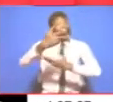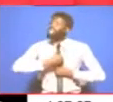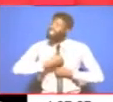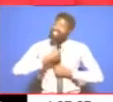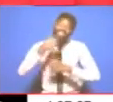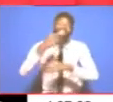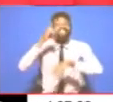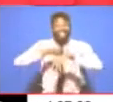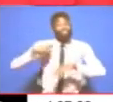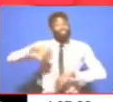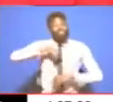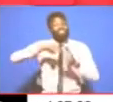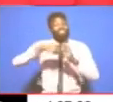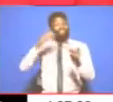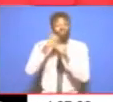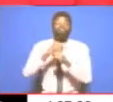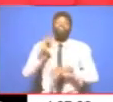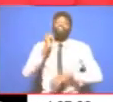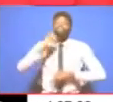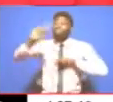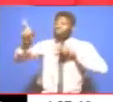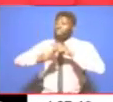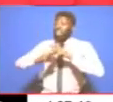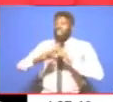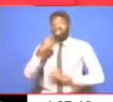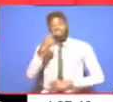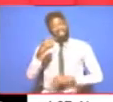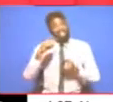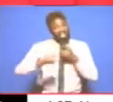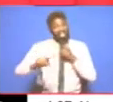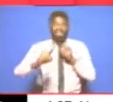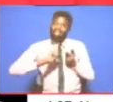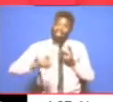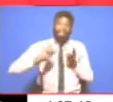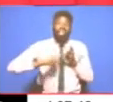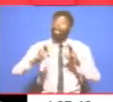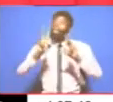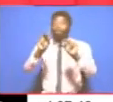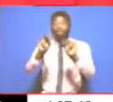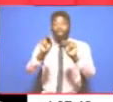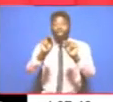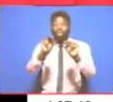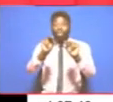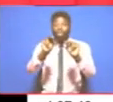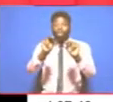Mtu asikuje kesho kusema ni kwa sababu hii, ni kwa sababu hii. Hakuna, ni hii.